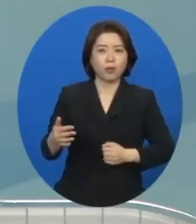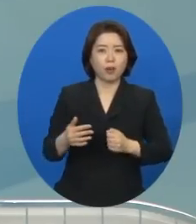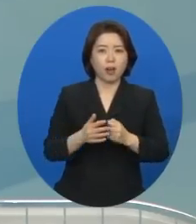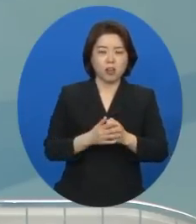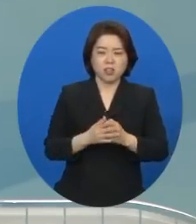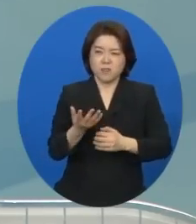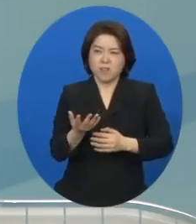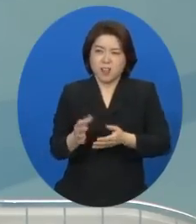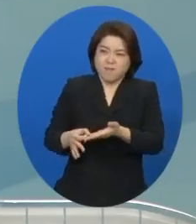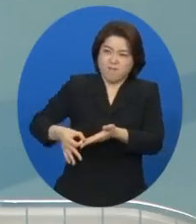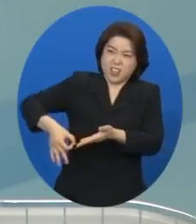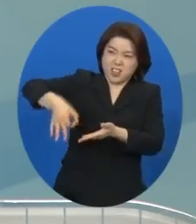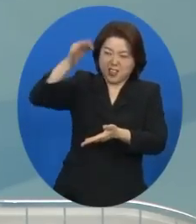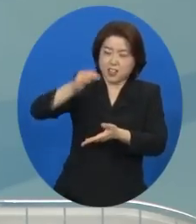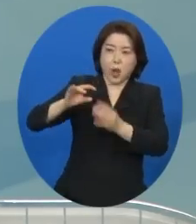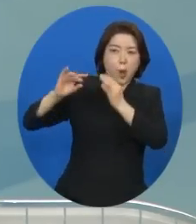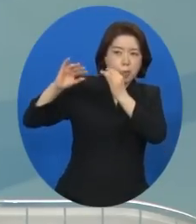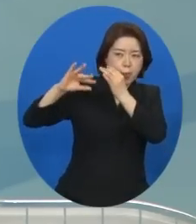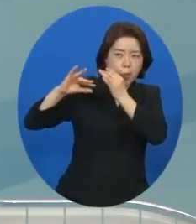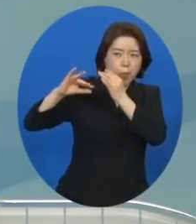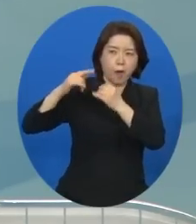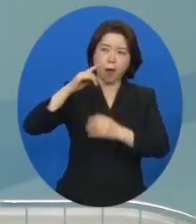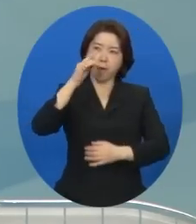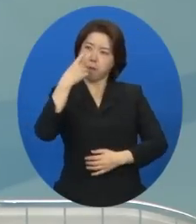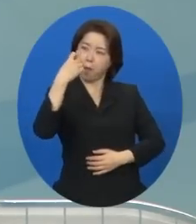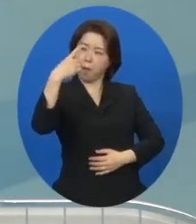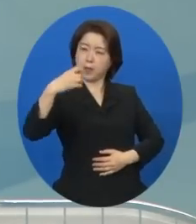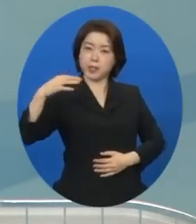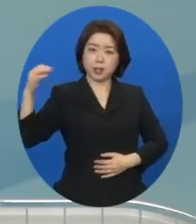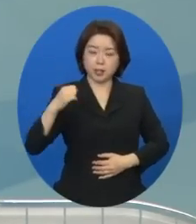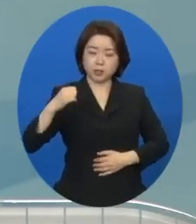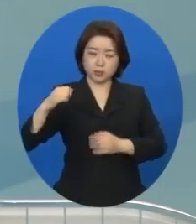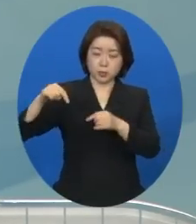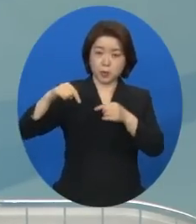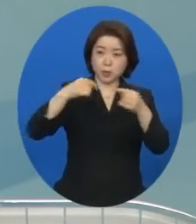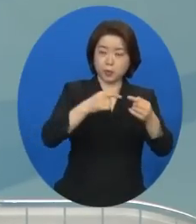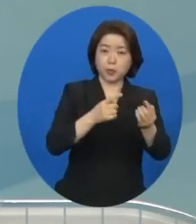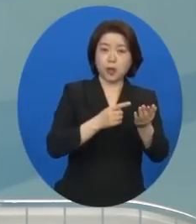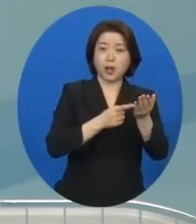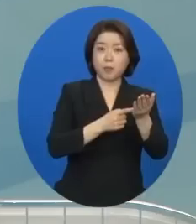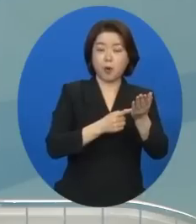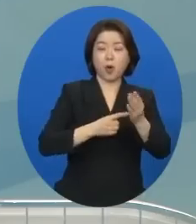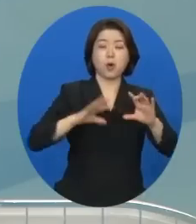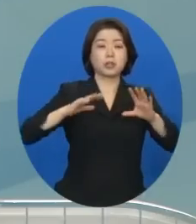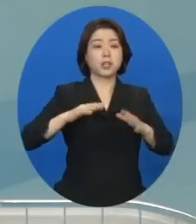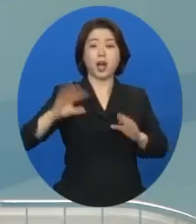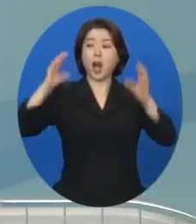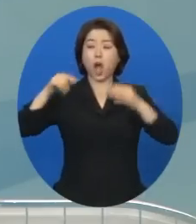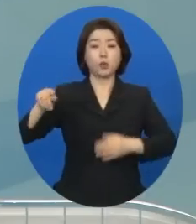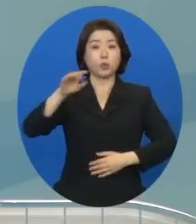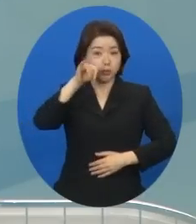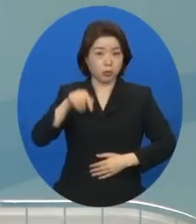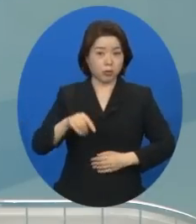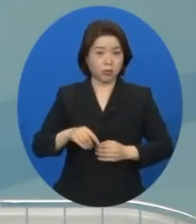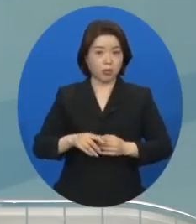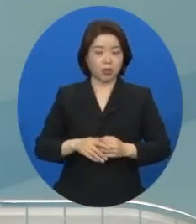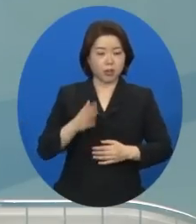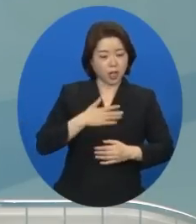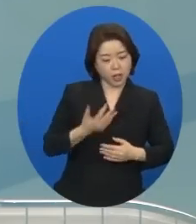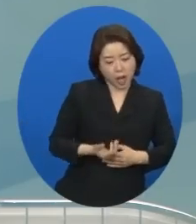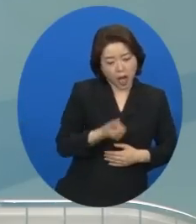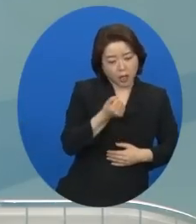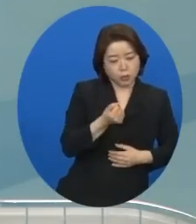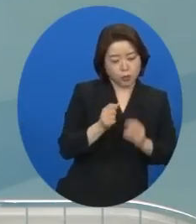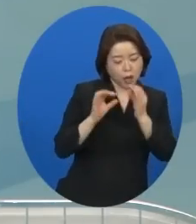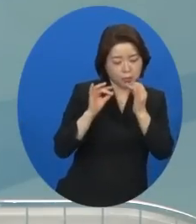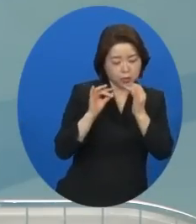수억 원대의 플룻을 가지고 그 지원자 중에 자랑하는 아이도 있었는데 자기가 가져간